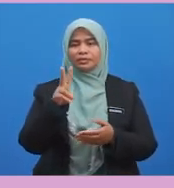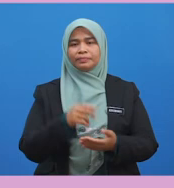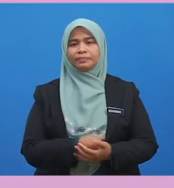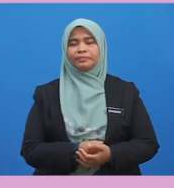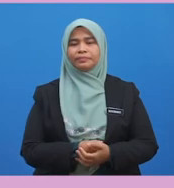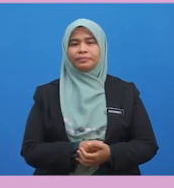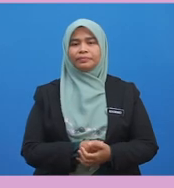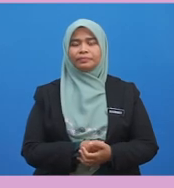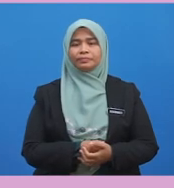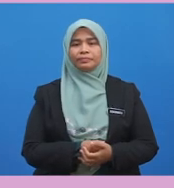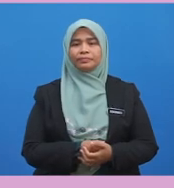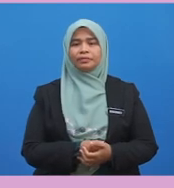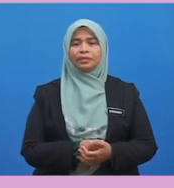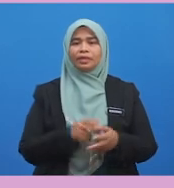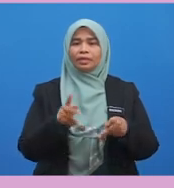perbincangan.